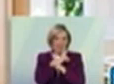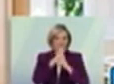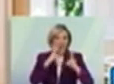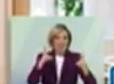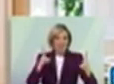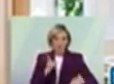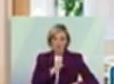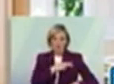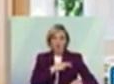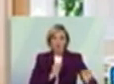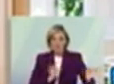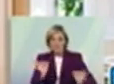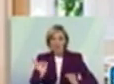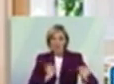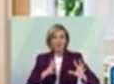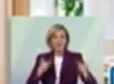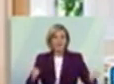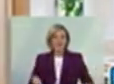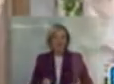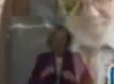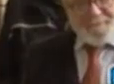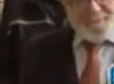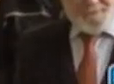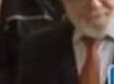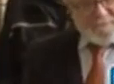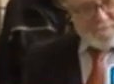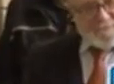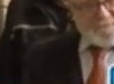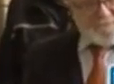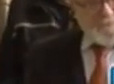δήλωση έτσι ότι θα πάρουν... Ναι, θέση, αφού μιλήσει ο Πρωθυπουργός, έτσι δεν είναι.